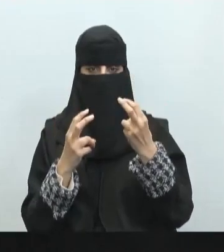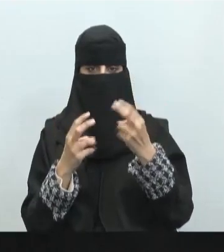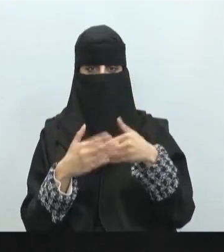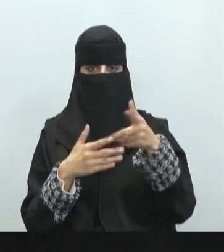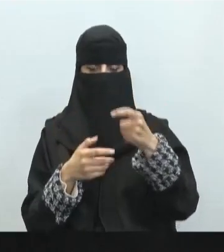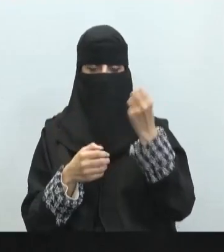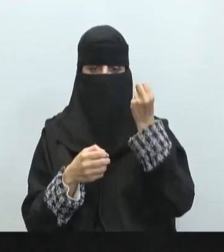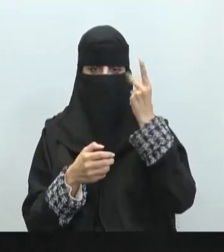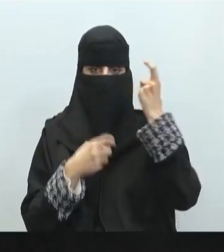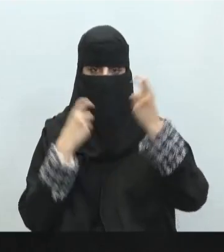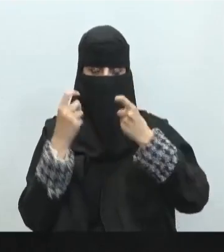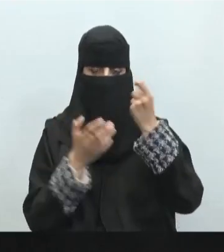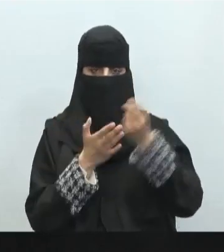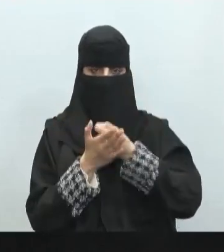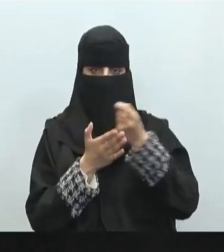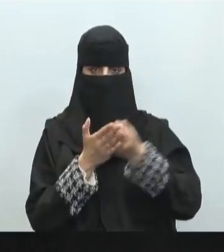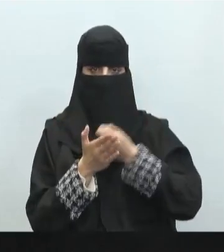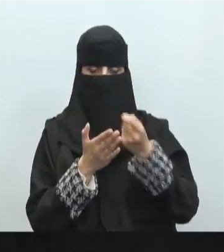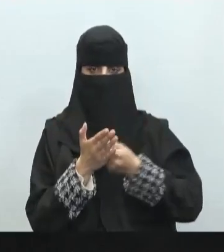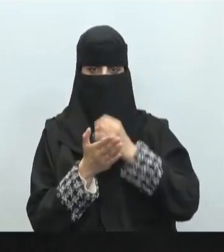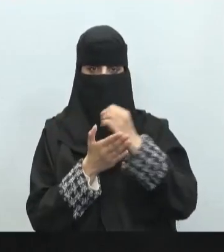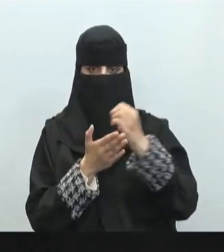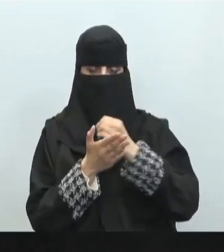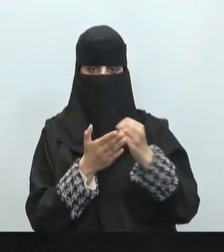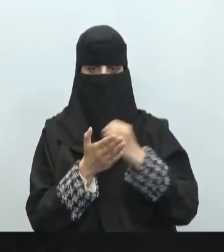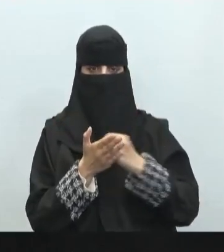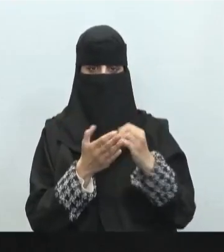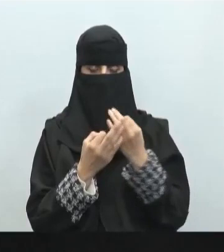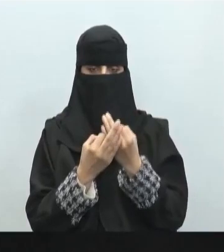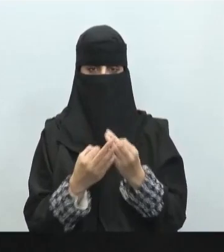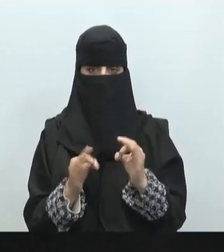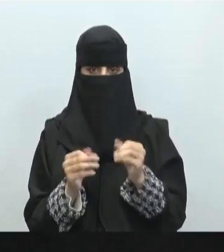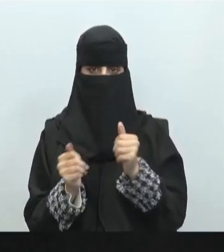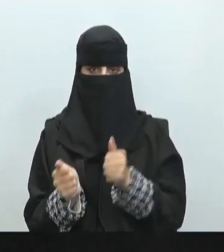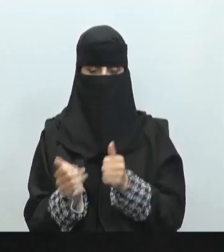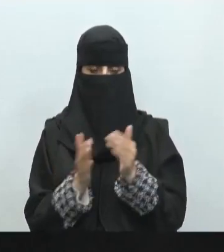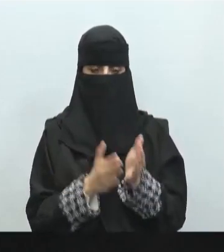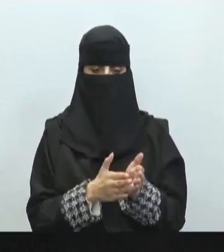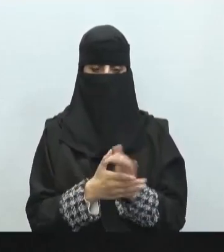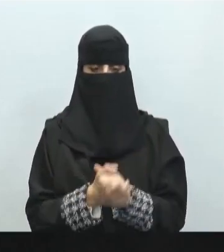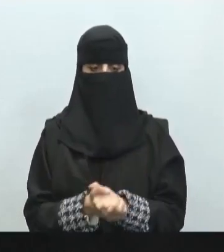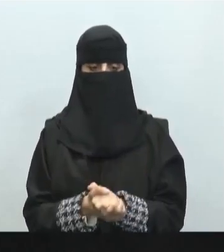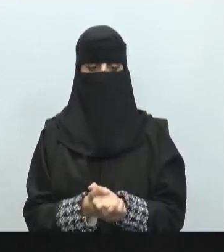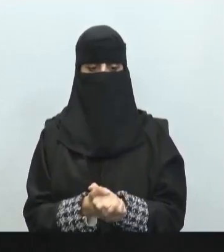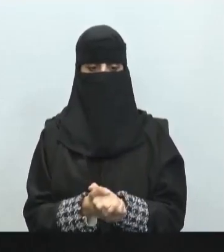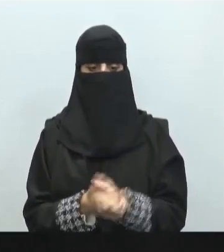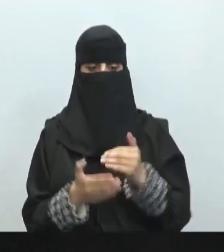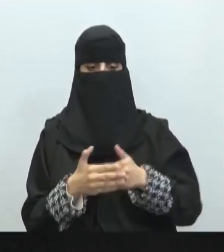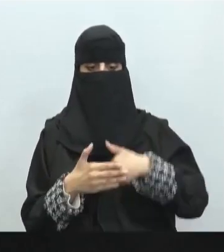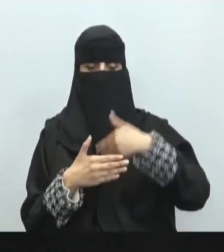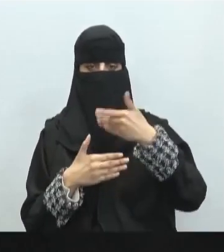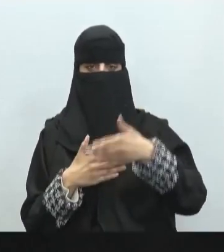اقوم بكتابه الجمل او اقوم بكتابه هذه الكلمات واضع بجمل